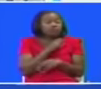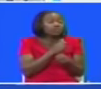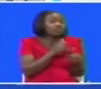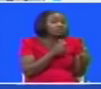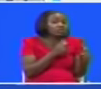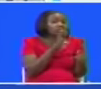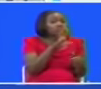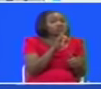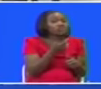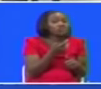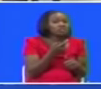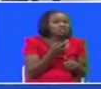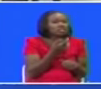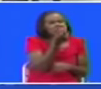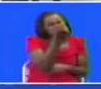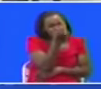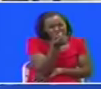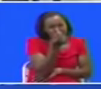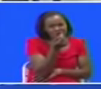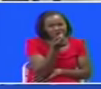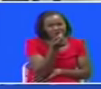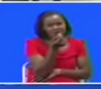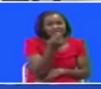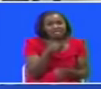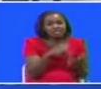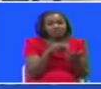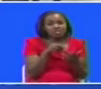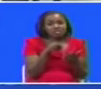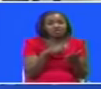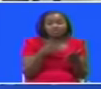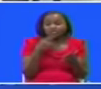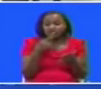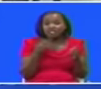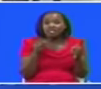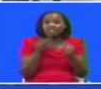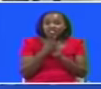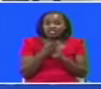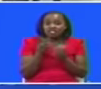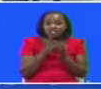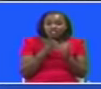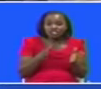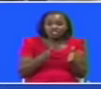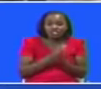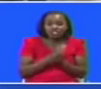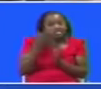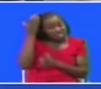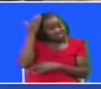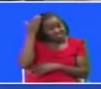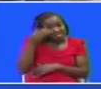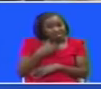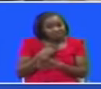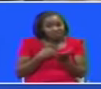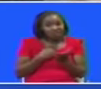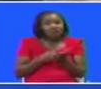Sasa 5,000 ni kidogo sana, haswa kile kiwango nilikwambia ilikuwa ni 13 doctors au nurses tuko nazo sasa kwa